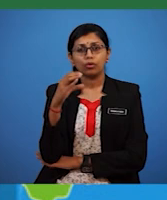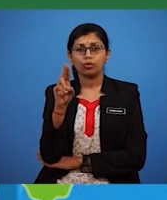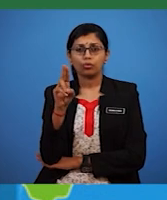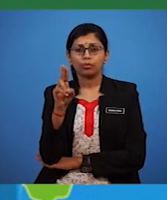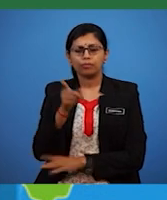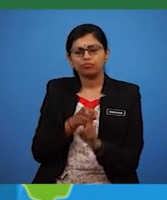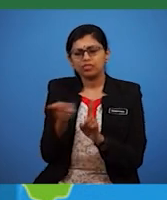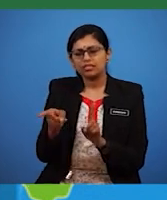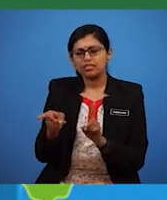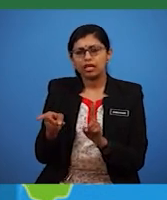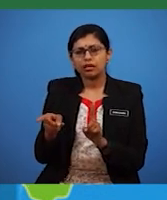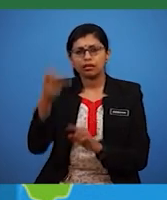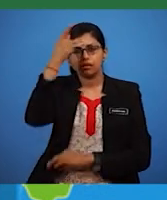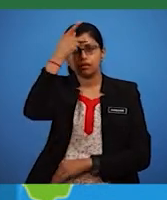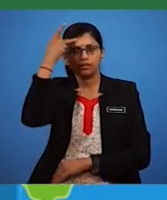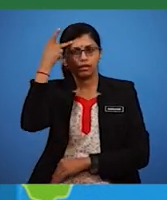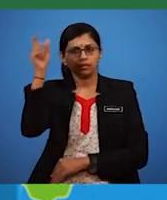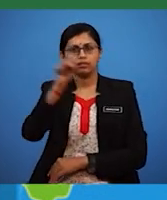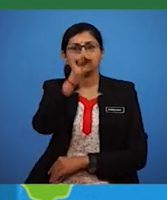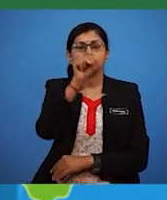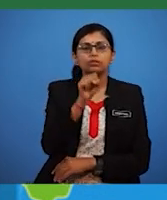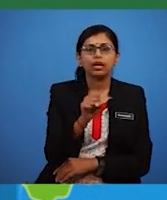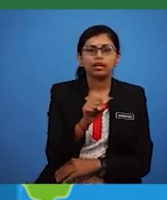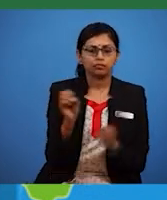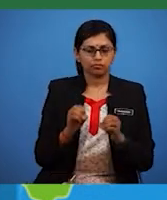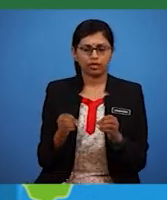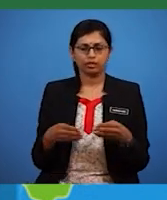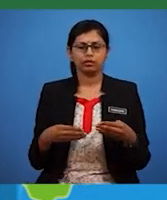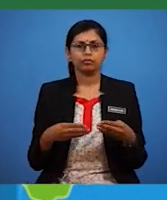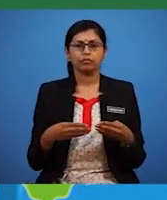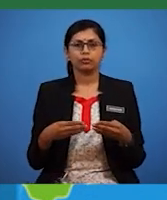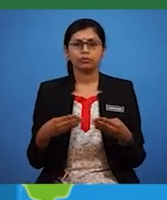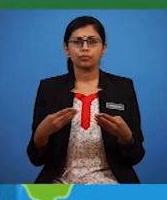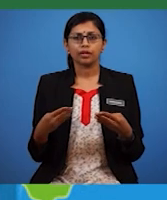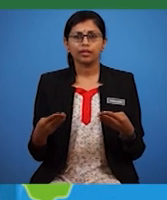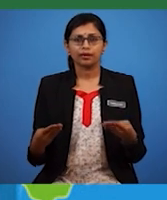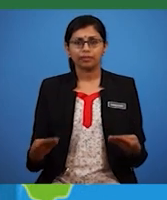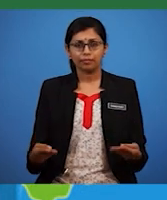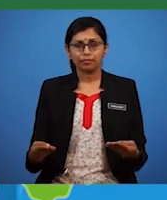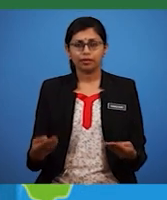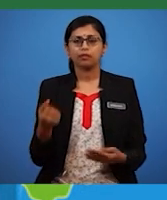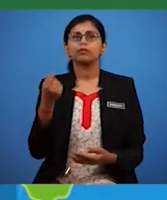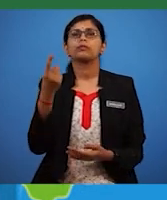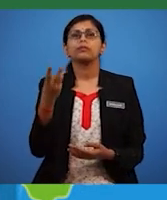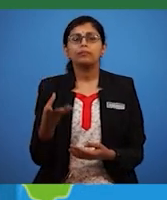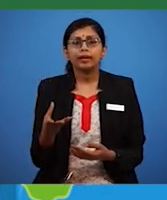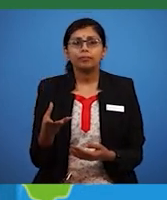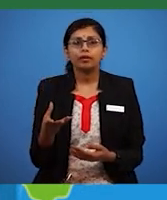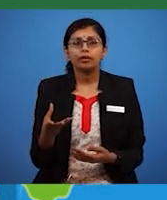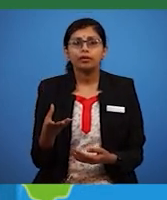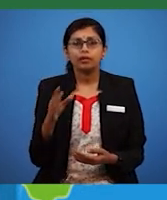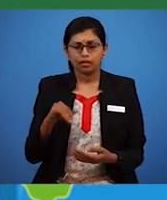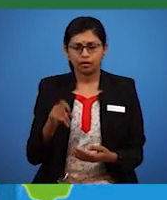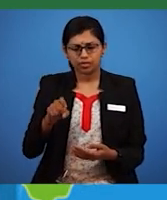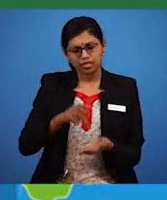tersesat? Kerana soalan tidak memberi kuantiti yang diperlukan untuk mengiranya.